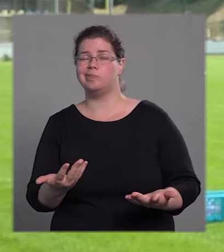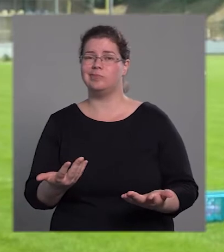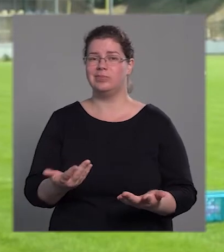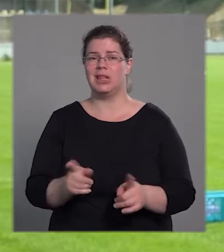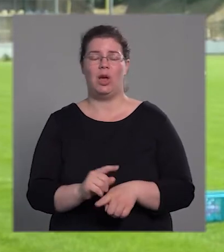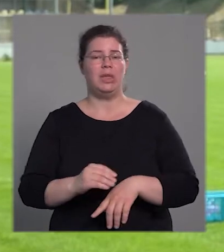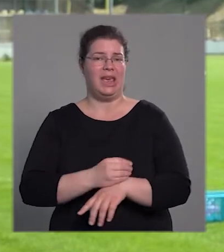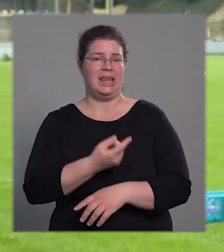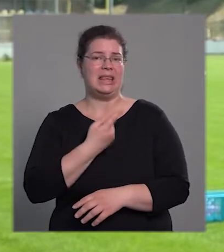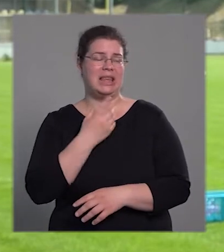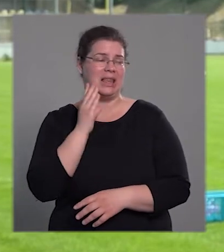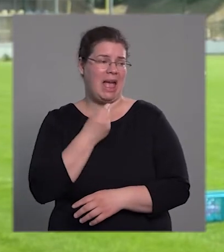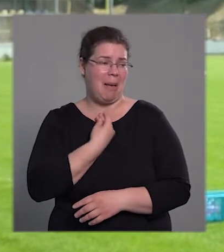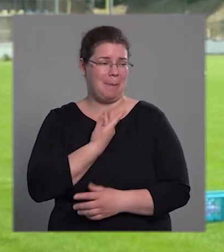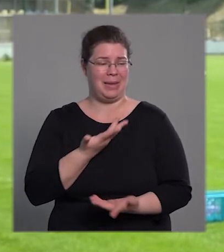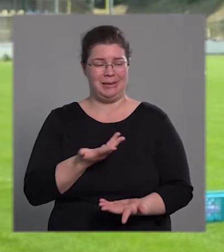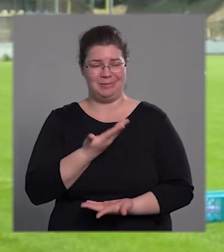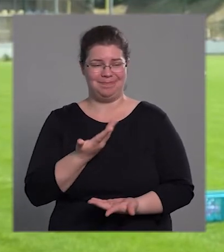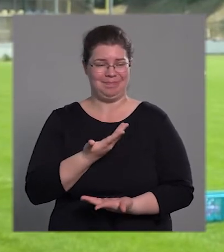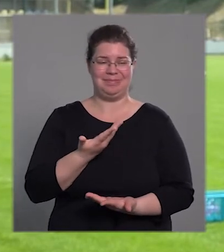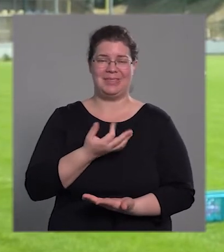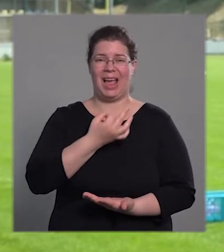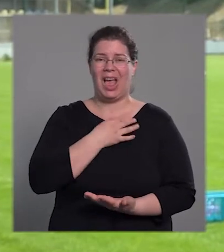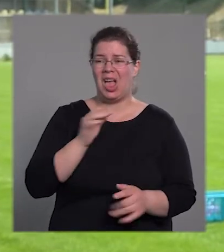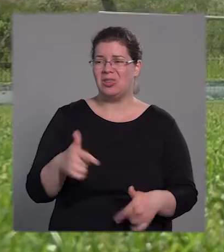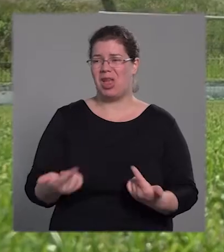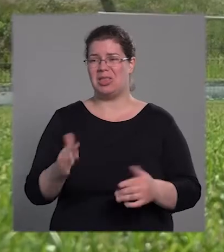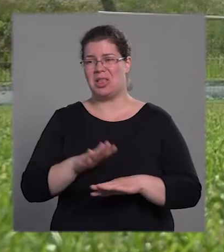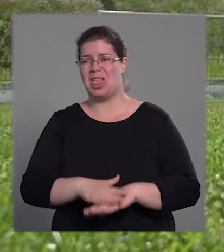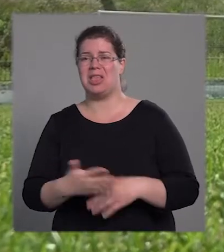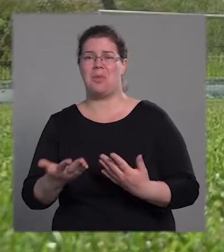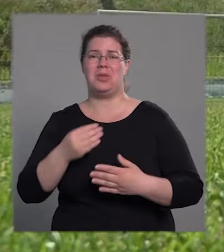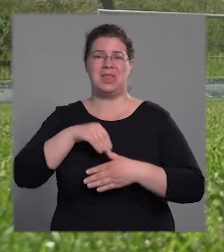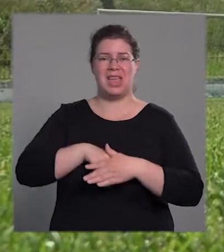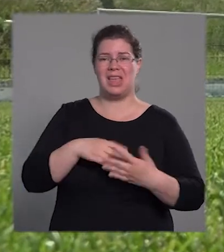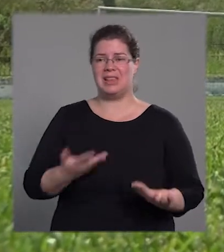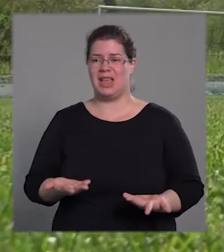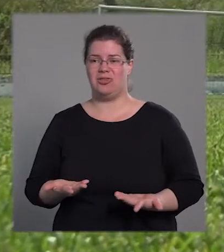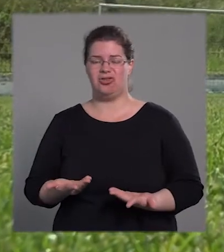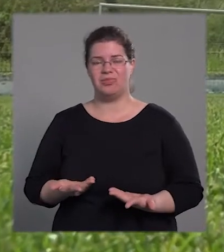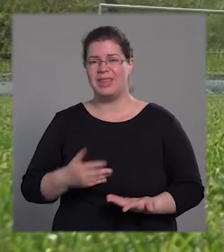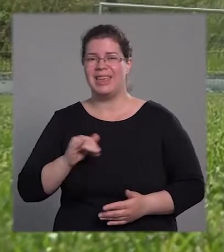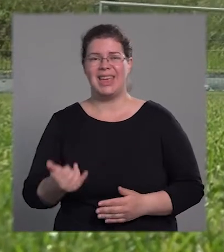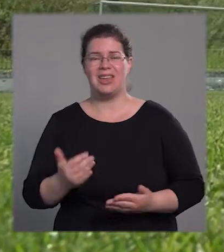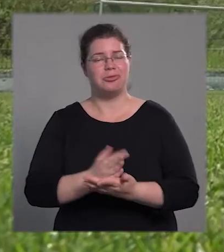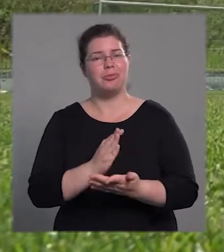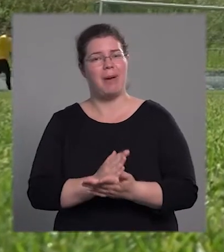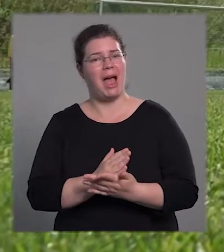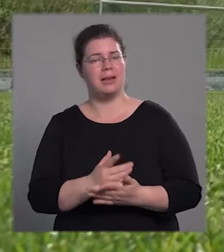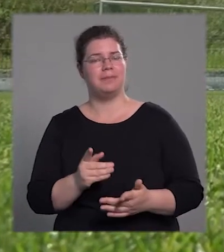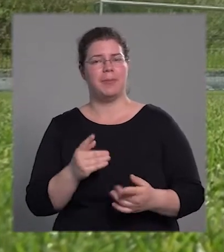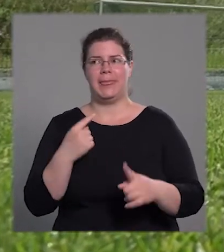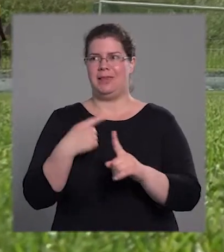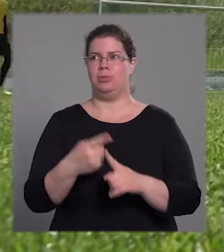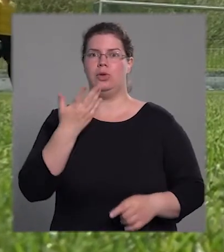érzi az ember, hogy teljesen egy hangulattalan, lenyomott érzésbe kerül, és már az is egy plusz, hogyha